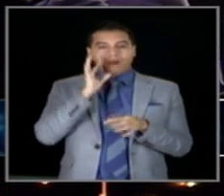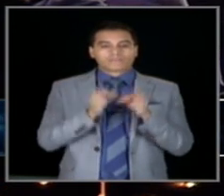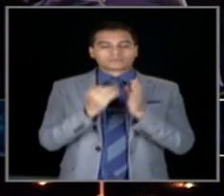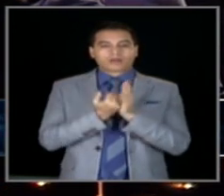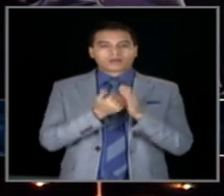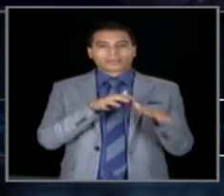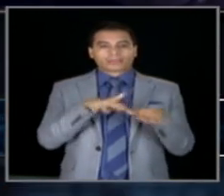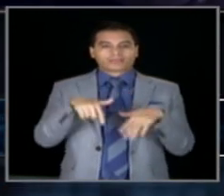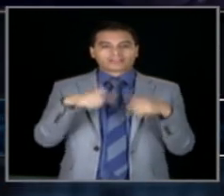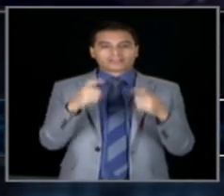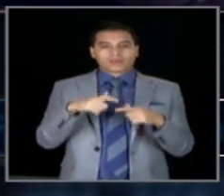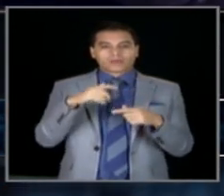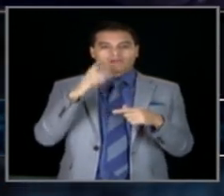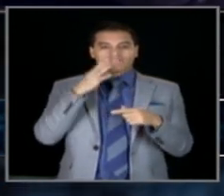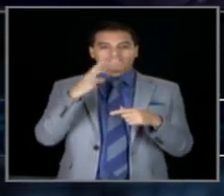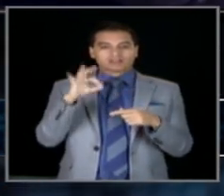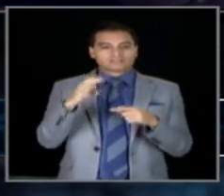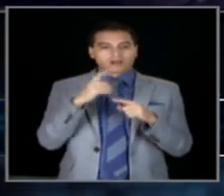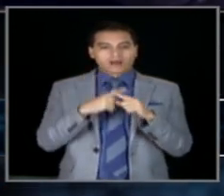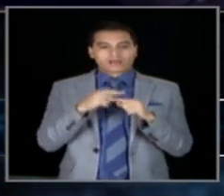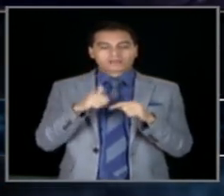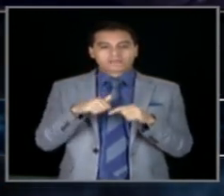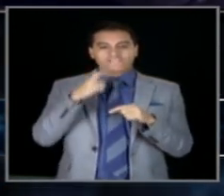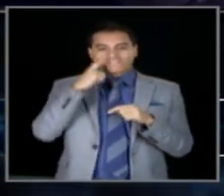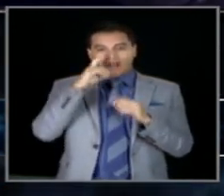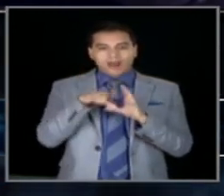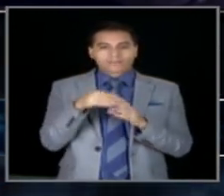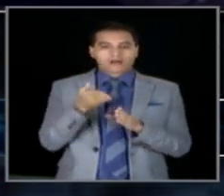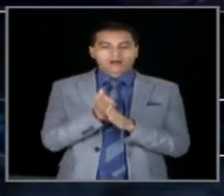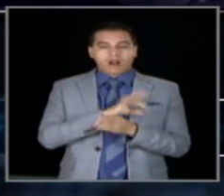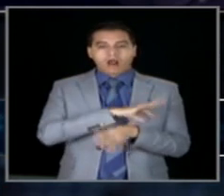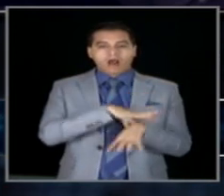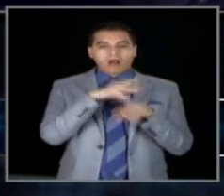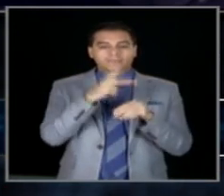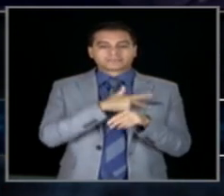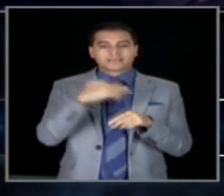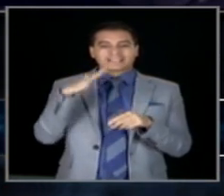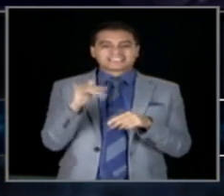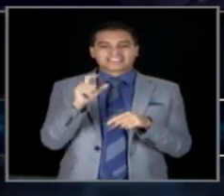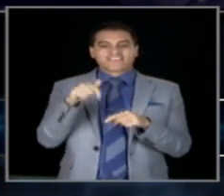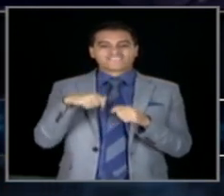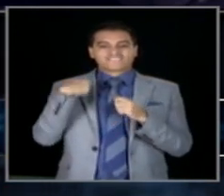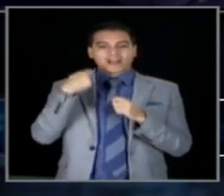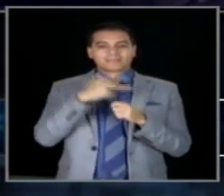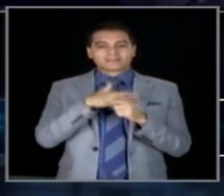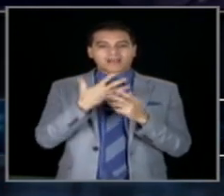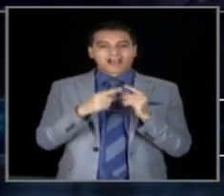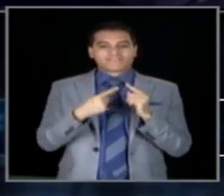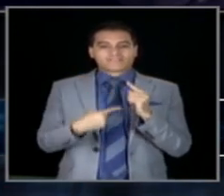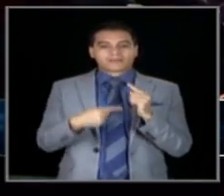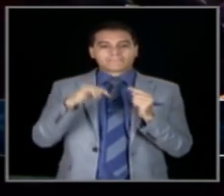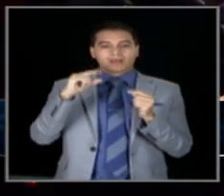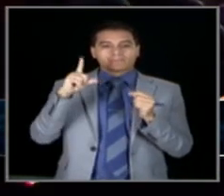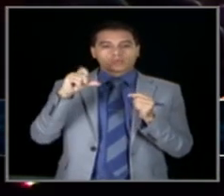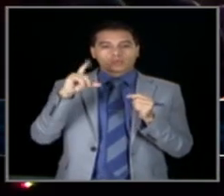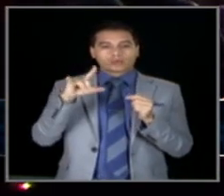بإحدى الدول الأوروبية، فما هي؟ فرنسا. غلط. من هو الفنان الراحل الذي قام بدور حسين في فيلم الحفيد؟ عبد المنعم مدبولي.